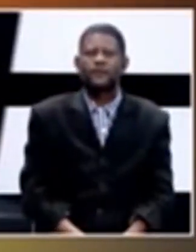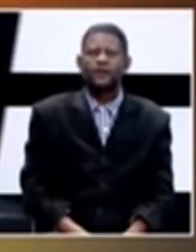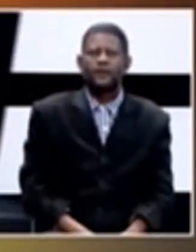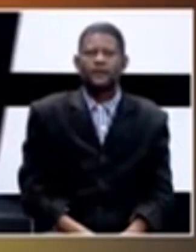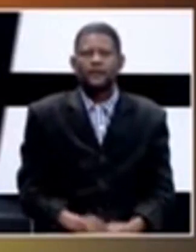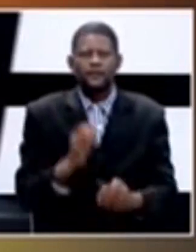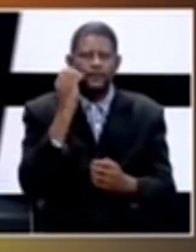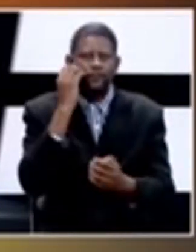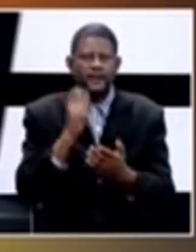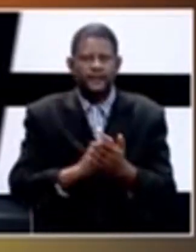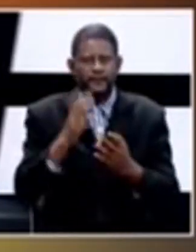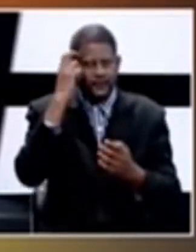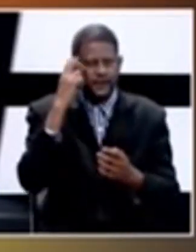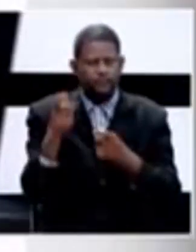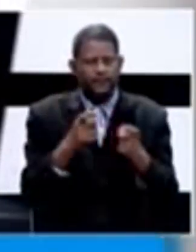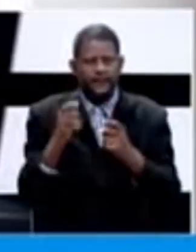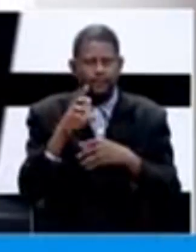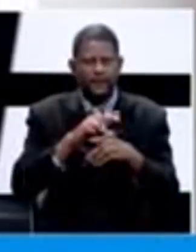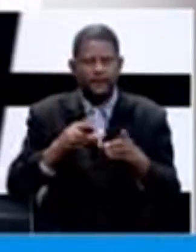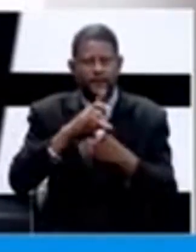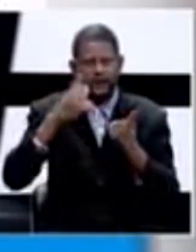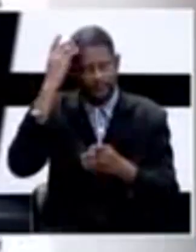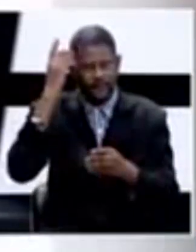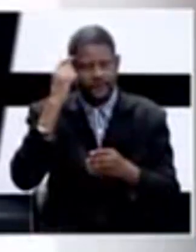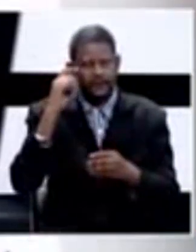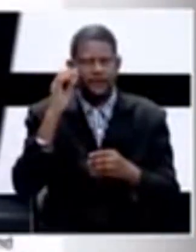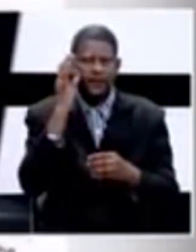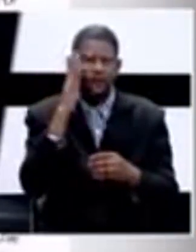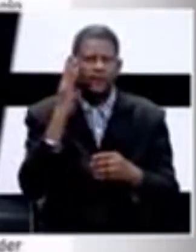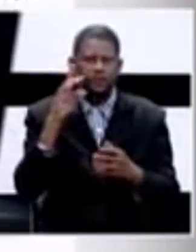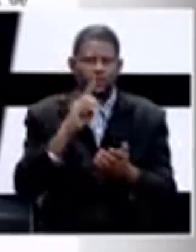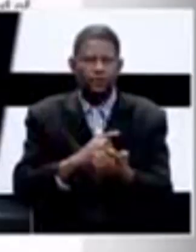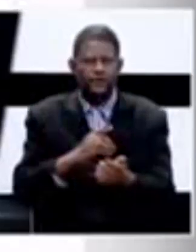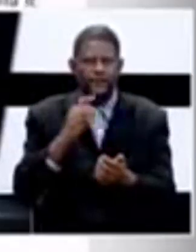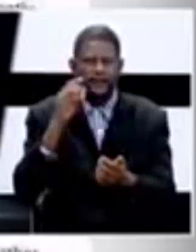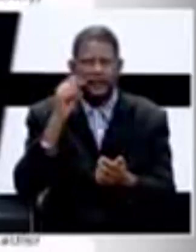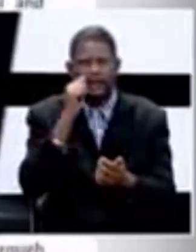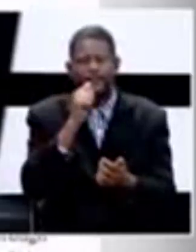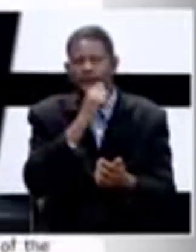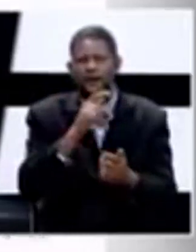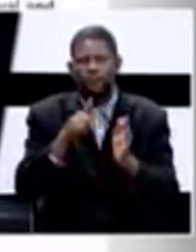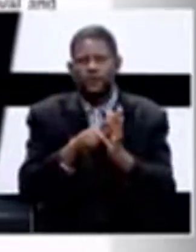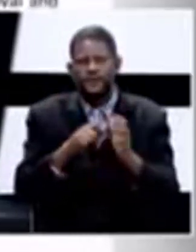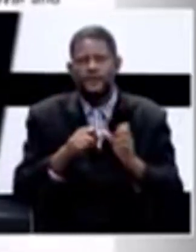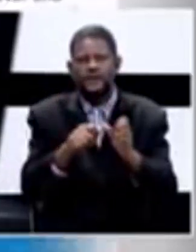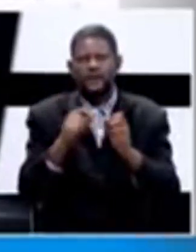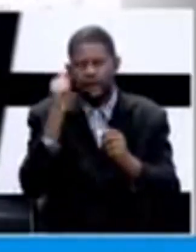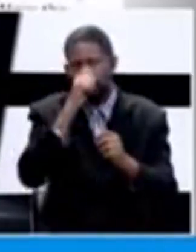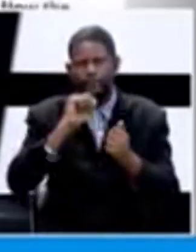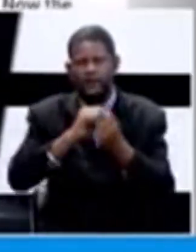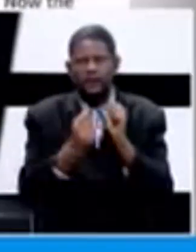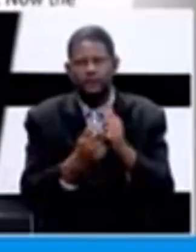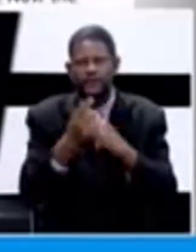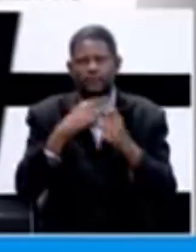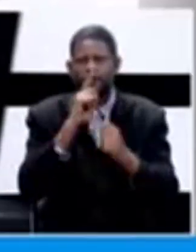ቤት ጽሕፈት ርእሰ ምምሕዳር ብሔራዊ ክልላዊ መንግስቲ ትግራይ ኢህወደግ ንዶክተር ኣብዪ ኣሕመድ ዝመረጸ ፖሊሲኡ ብምቕጻል ኣብ ኢትዮጵያ ለውጢ ንኽመጽእ እዩ ነይሩ